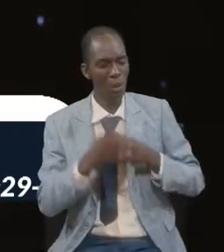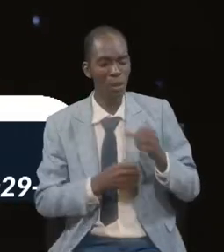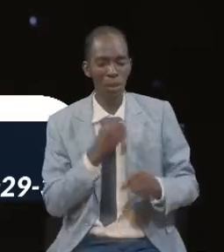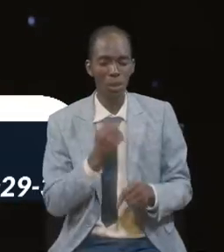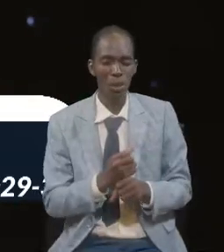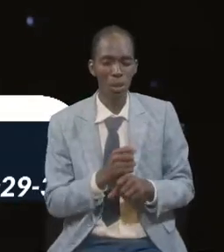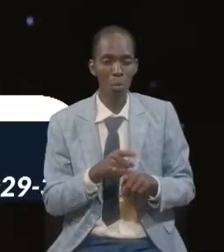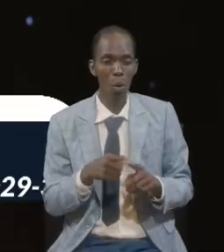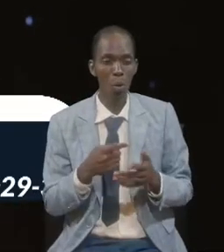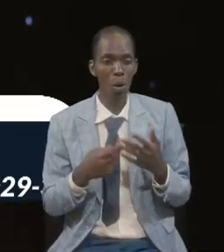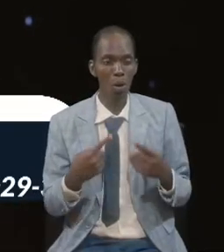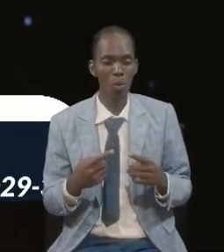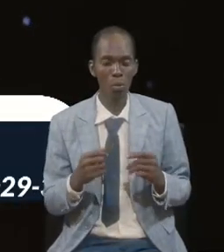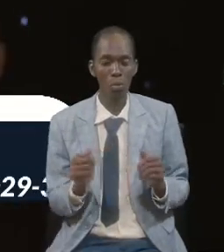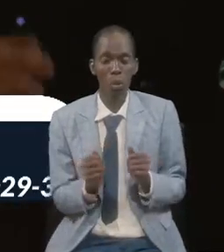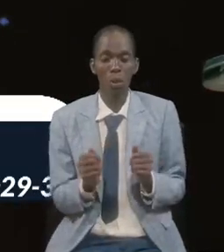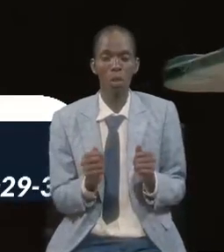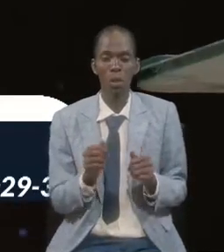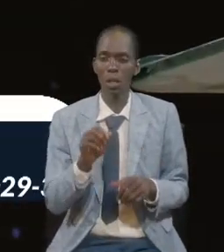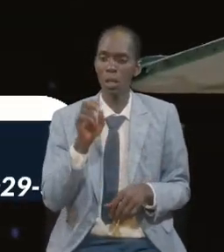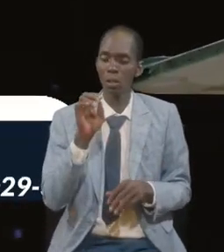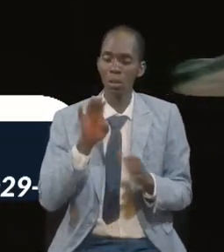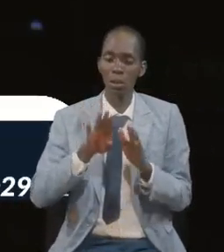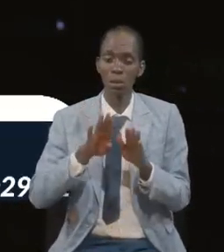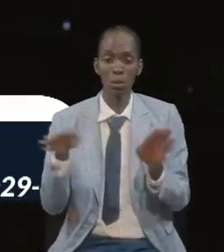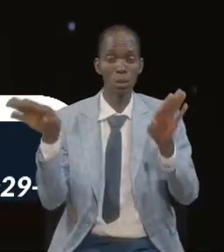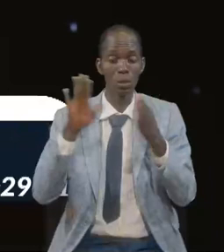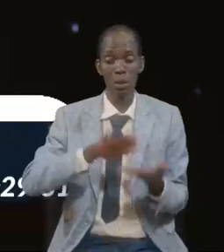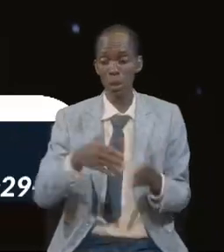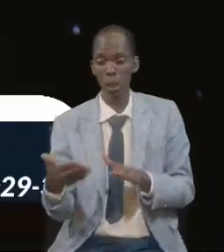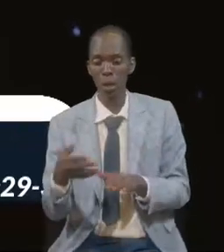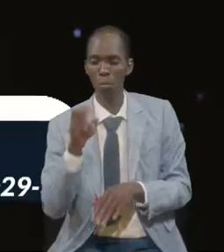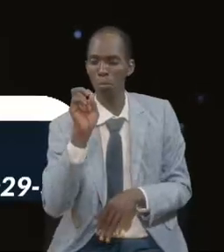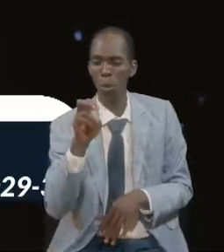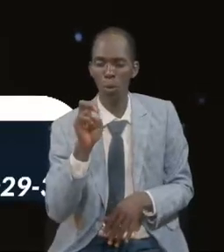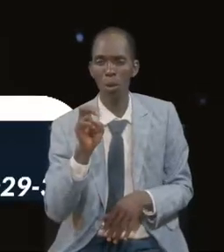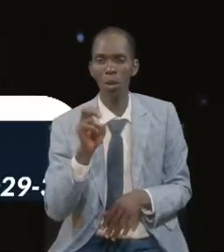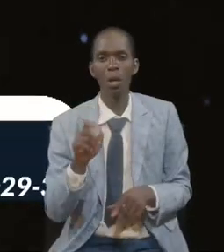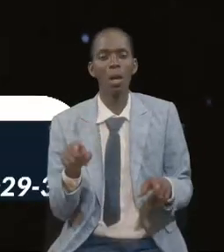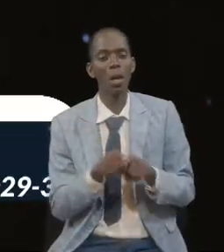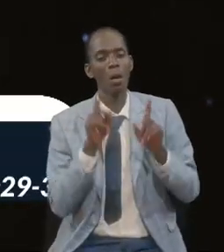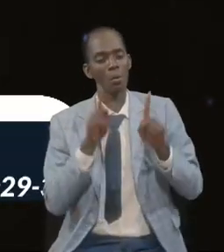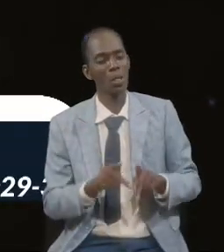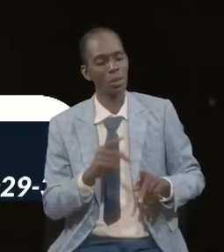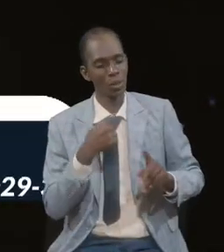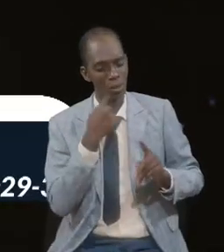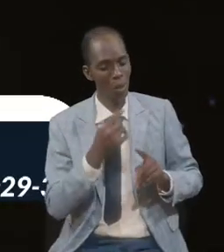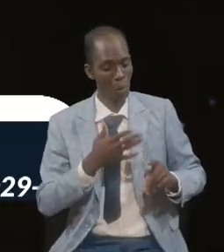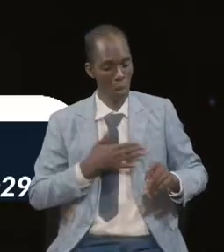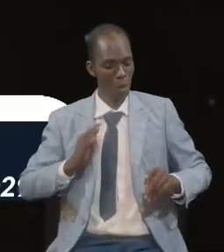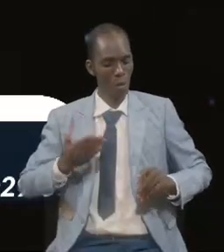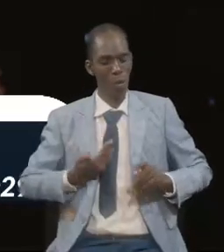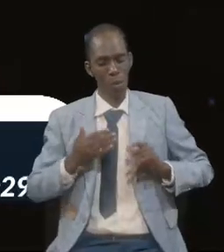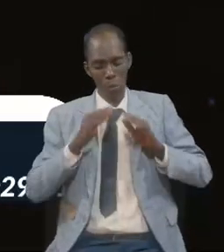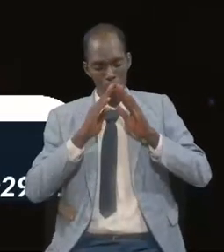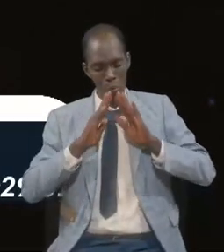à venir, et soudain, la mort tape à leur porte, comme ils disent, « Mon âme,